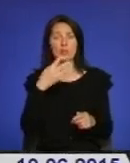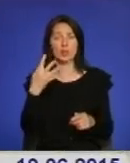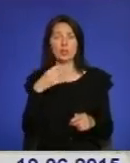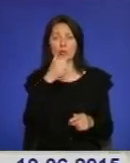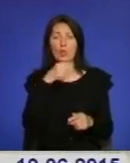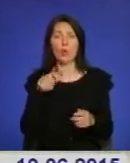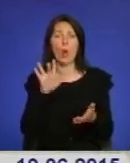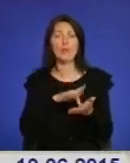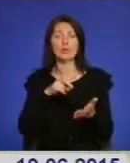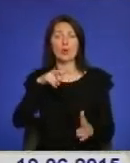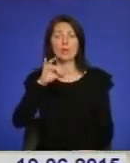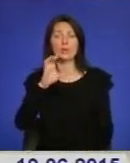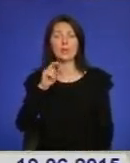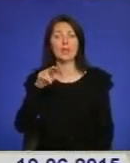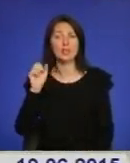батальйон «Тернопіль», і